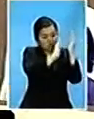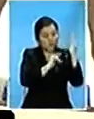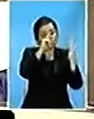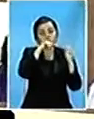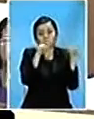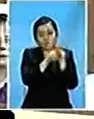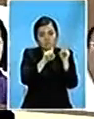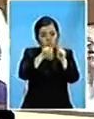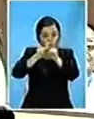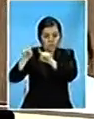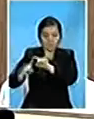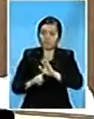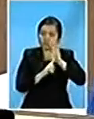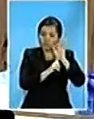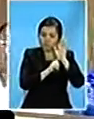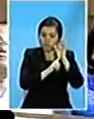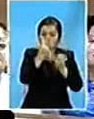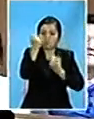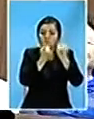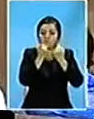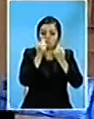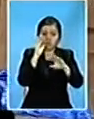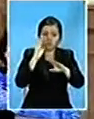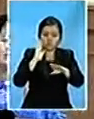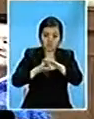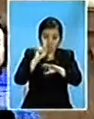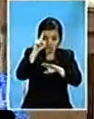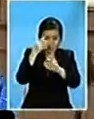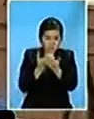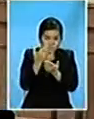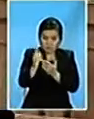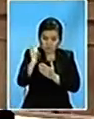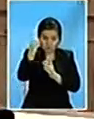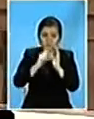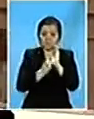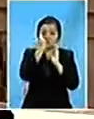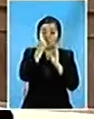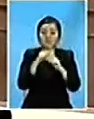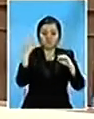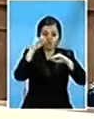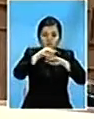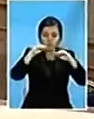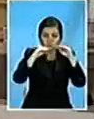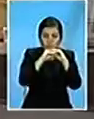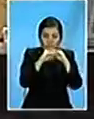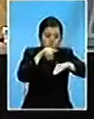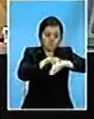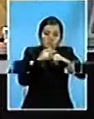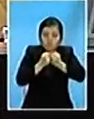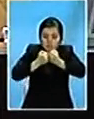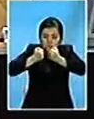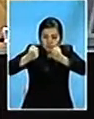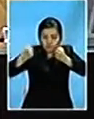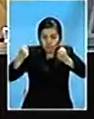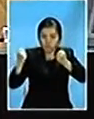มายนะครับอย่างเช่นเรื่องรถคันแรกล่าสุดรัฐบาลก็เพิ่งขยายเวลานะครับโครงการออกไป